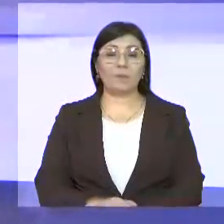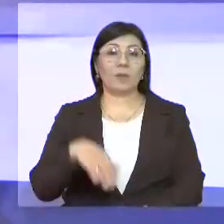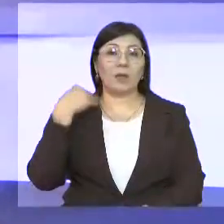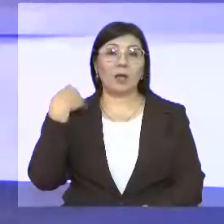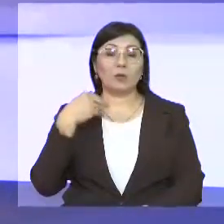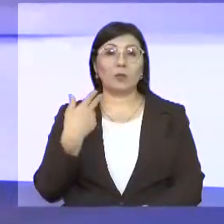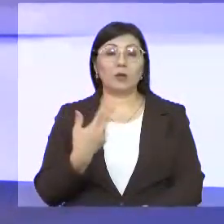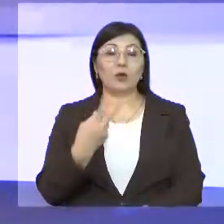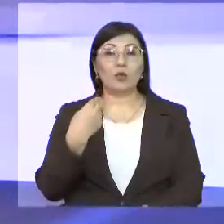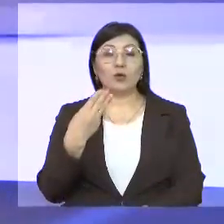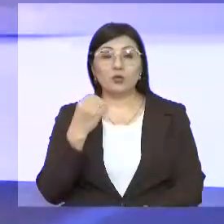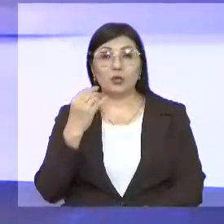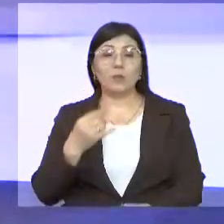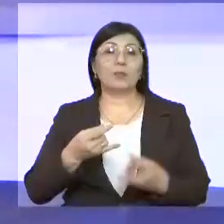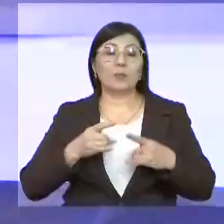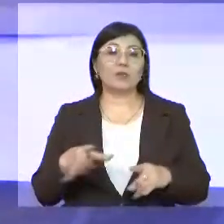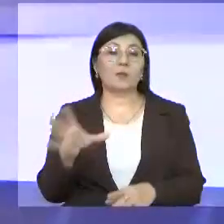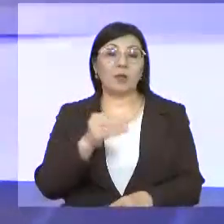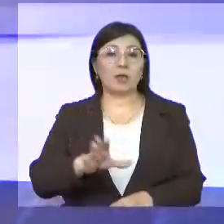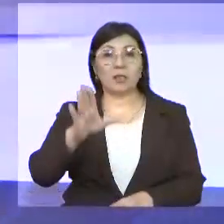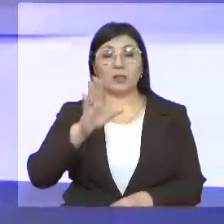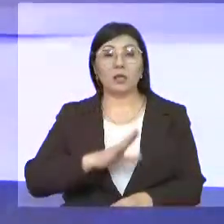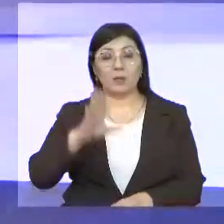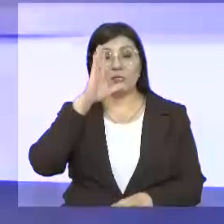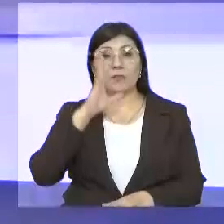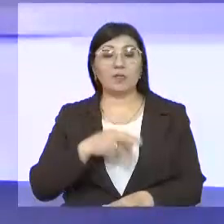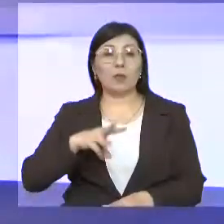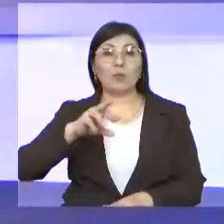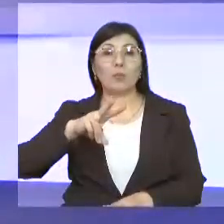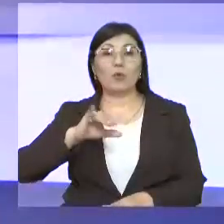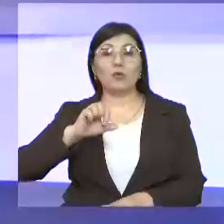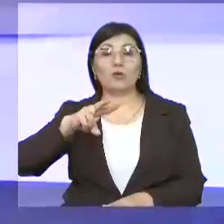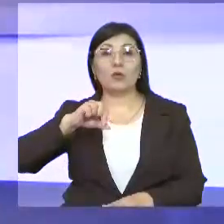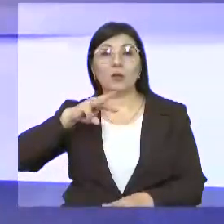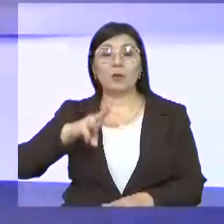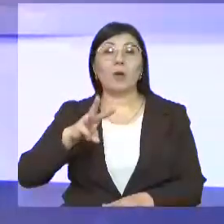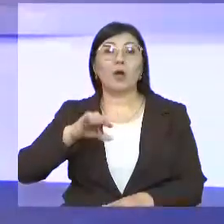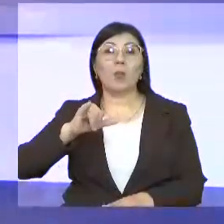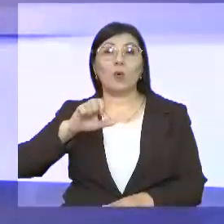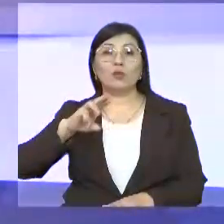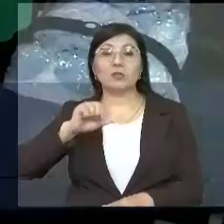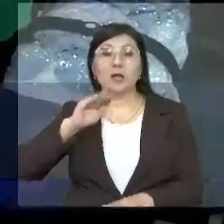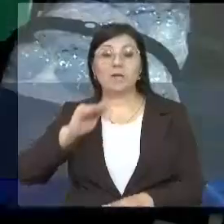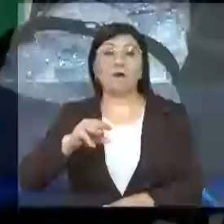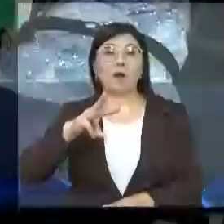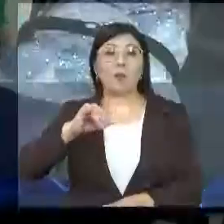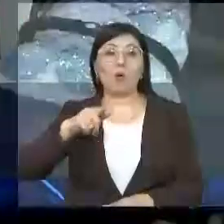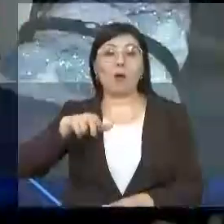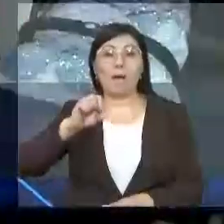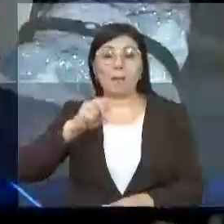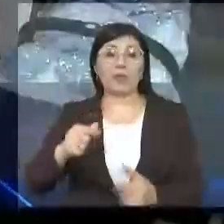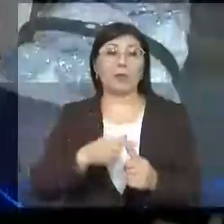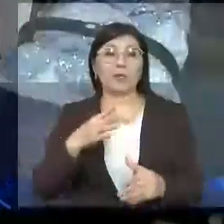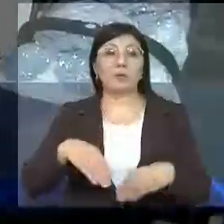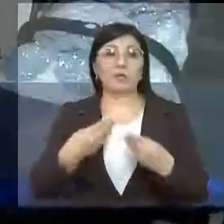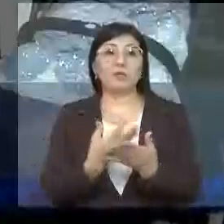Ақтөбеде үшемді неге келді? Барлығы ол бала. Оларға Мүсілім, Мұстафа және Мұхаммед деп есім берілді. Нәрестелер жарық дүние есігін ашқан